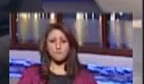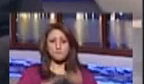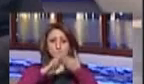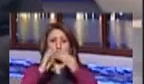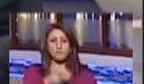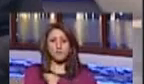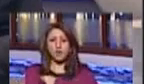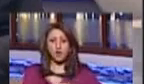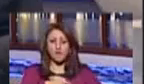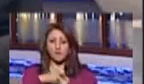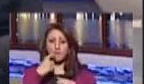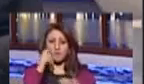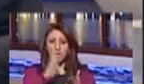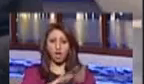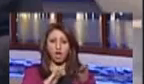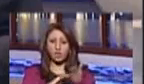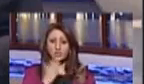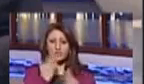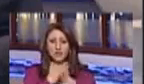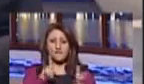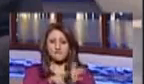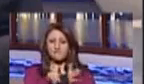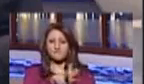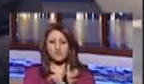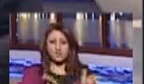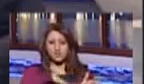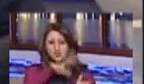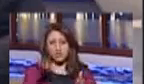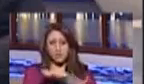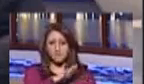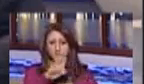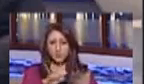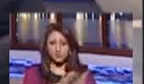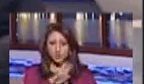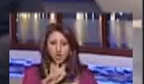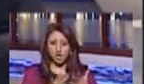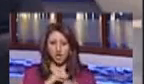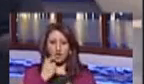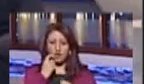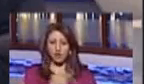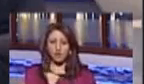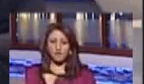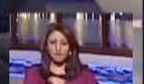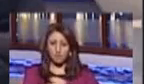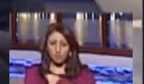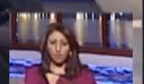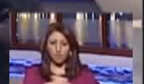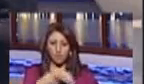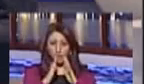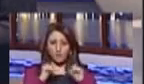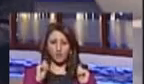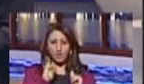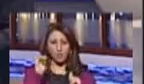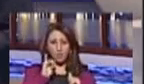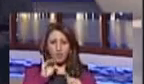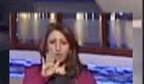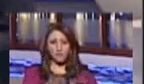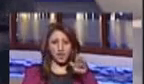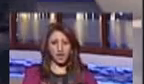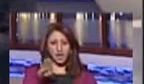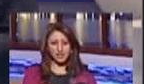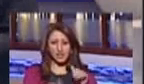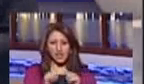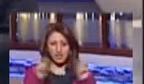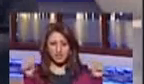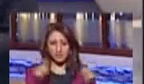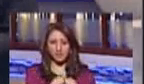المهدده بخطر الفتنه والحريق. فقراء مصر اللي انتظروا العداله الاجتماعيه ورغيف العيش